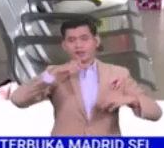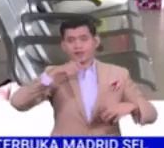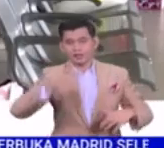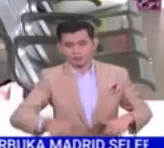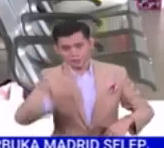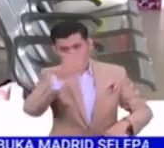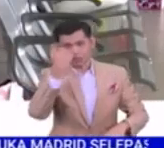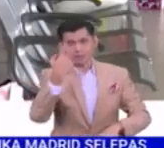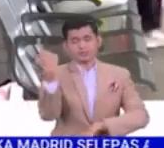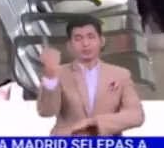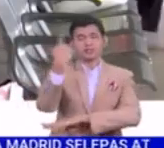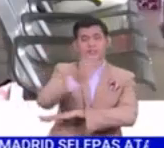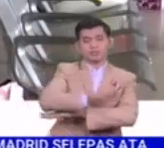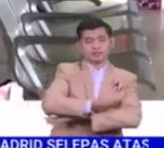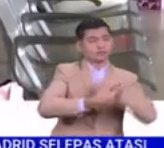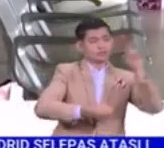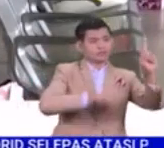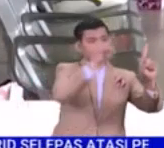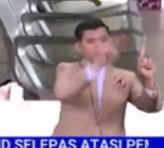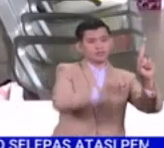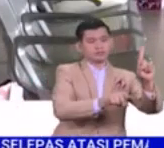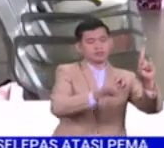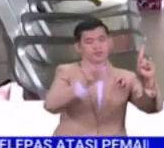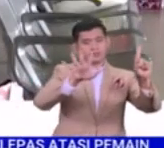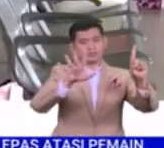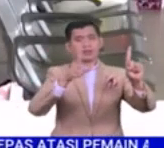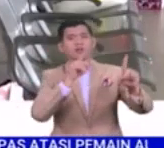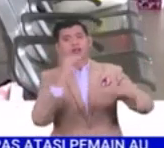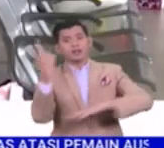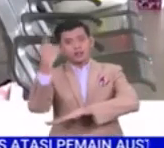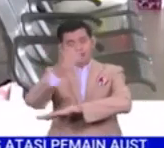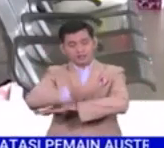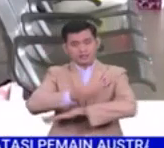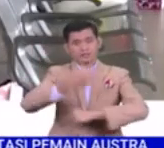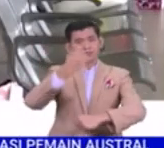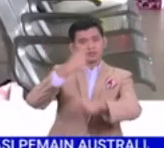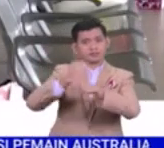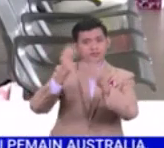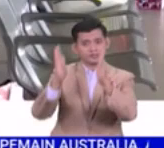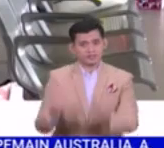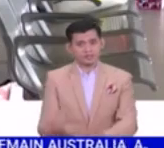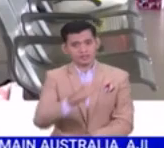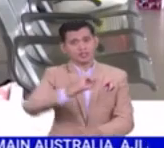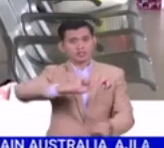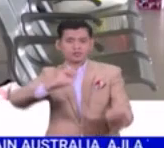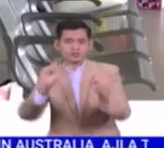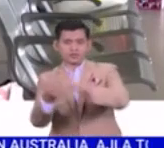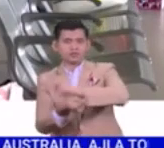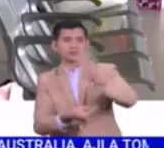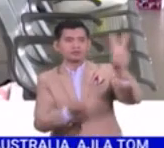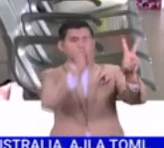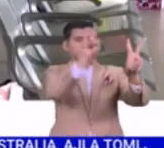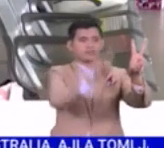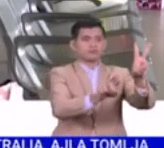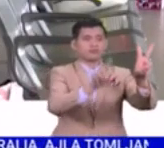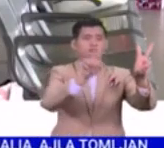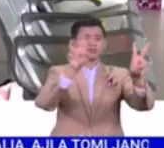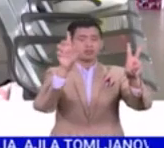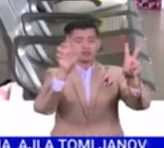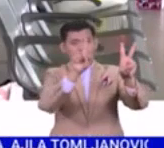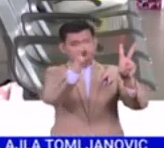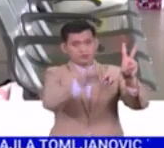memandangkan satu hari bulan merupakan hari pekerja dan diganti pada 2 hari bulan. Ini memberi peluang